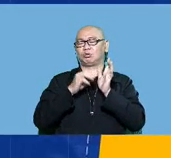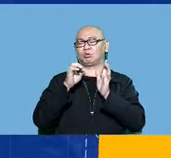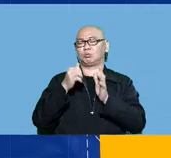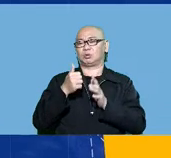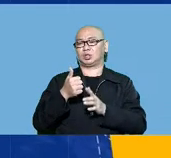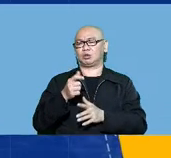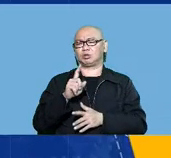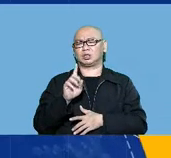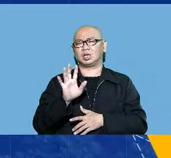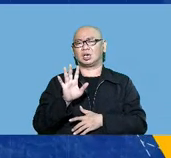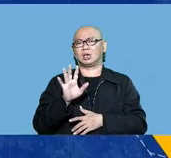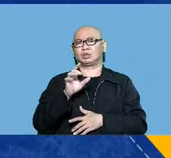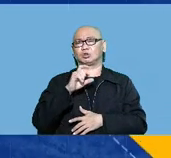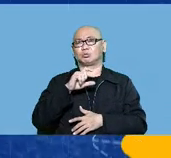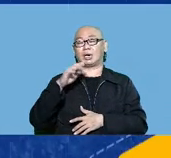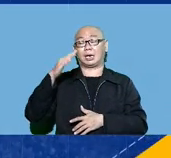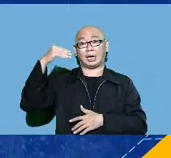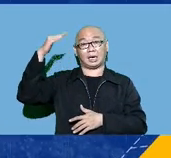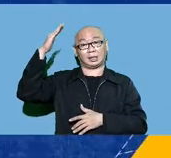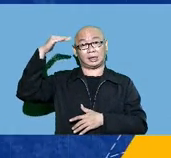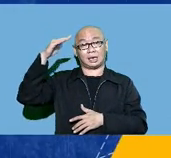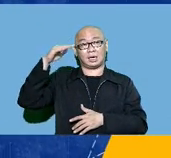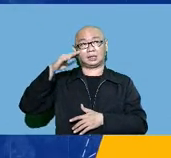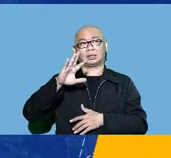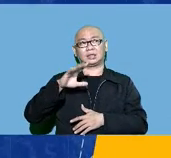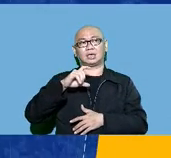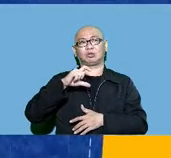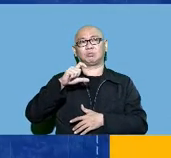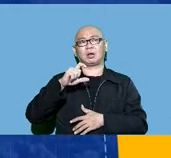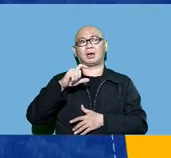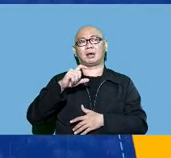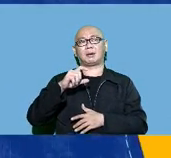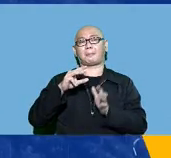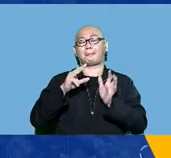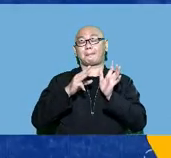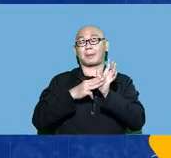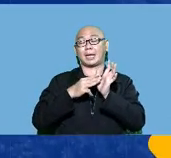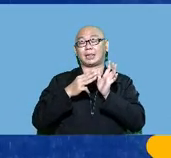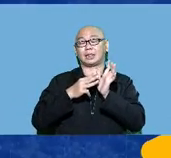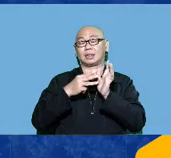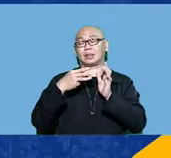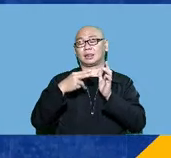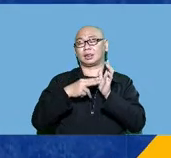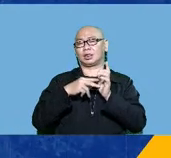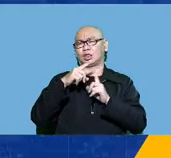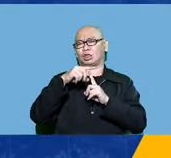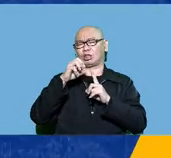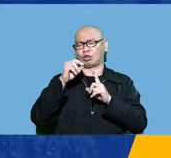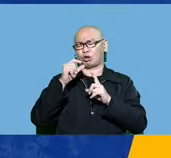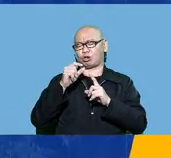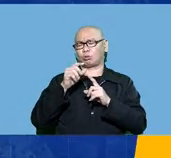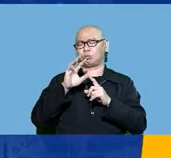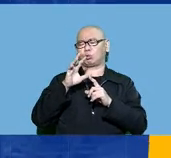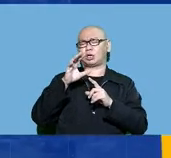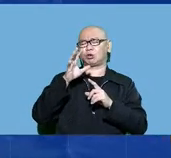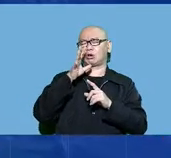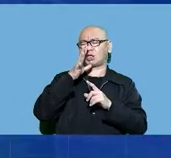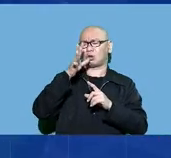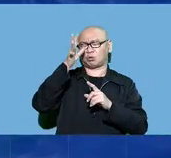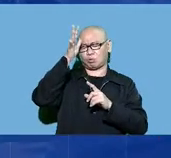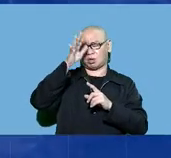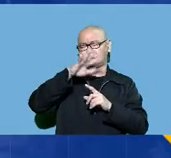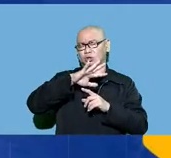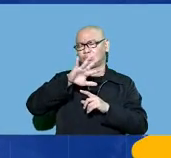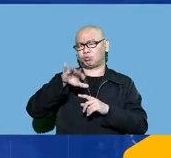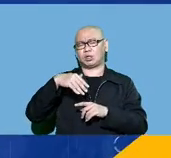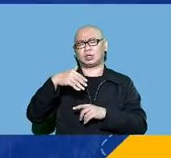beliau tidak hanya kakak, tidak hanya mentor, tidak hanya orang tua, segalanya bagi